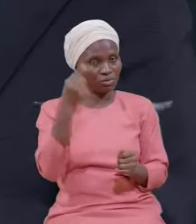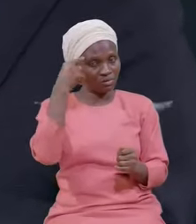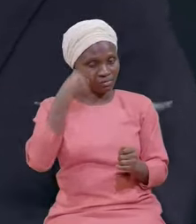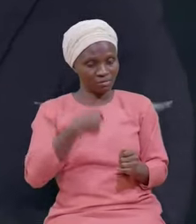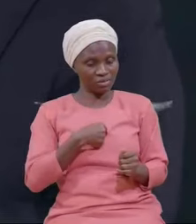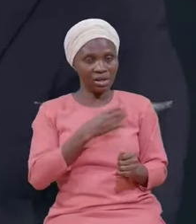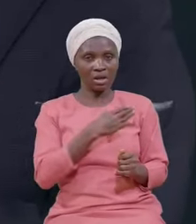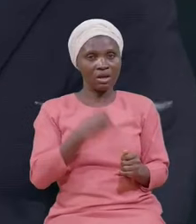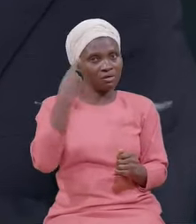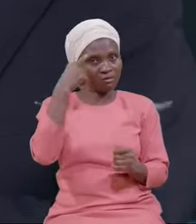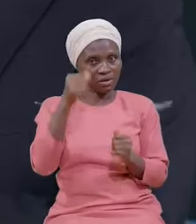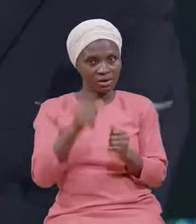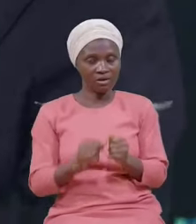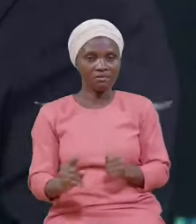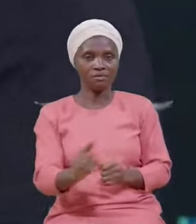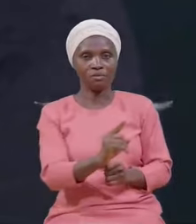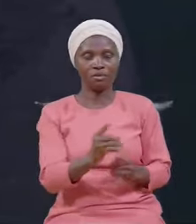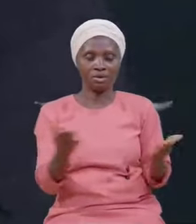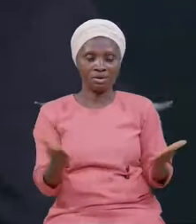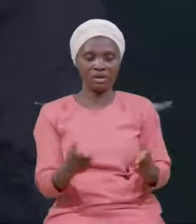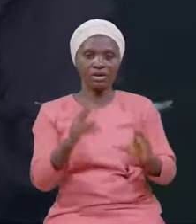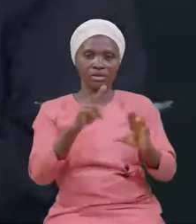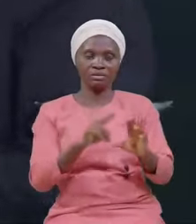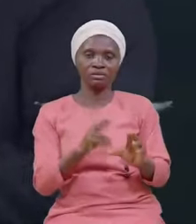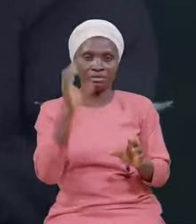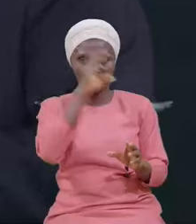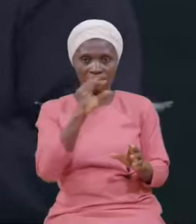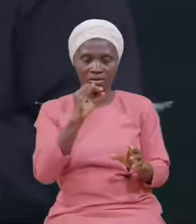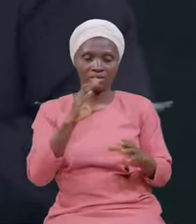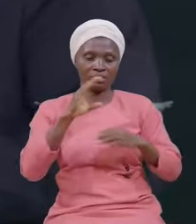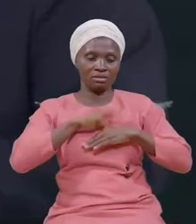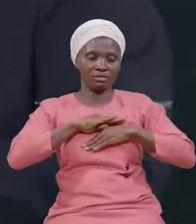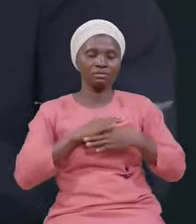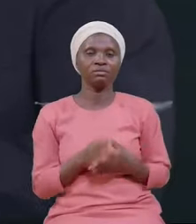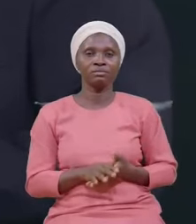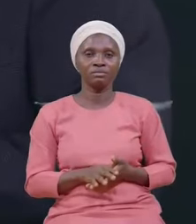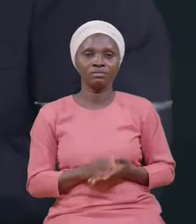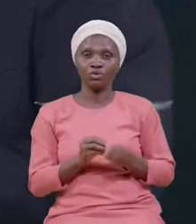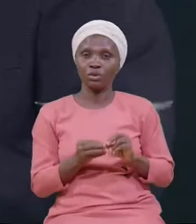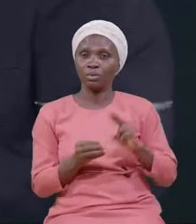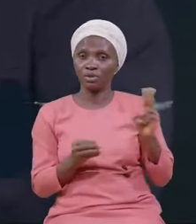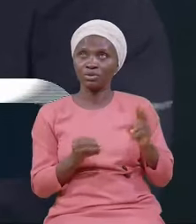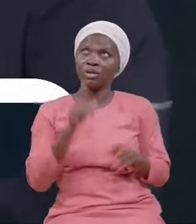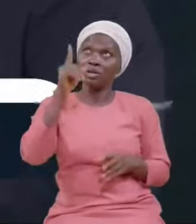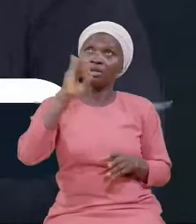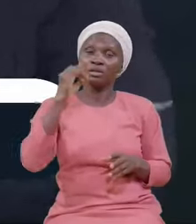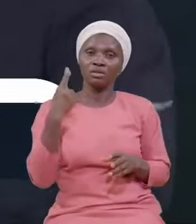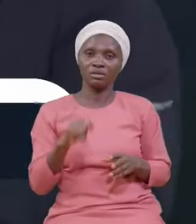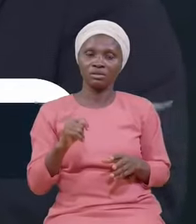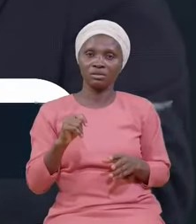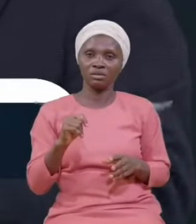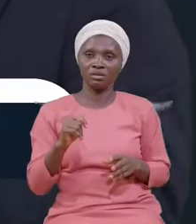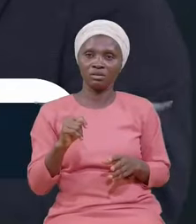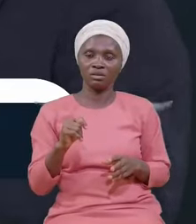le monde, pour tous ceux qui cherchent la satisfaction. Deuxième élément, le gouverneur qui